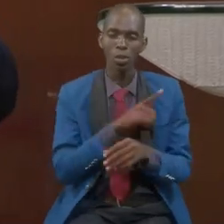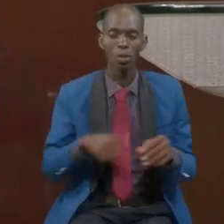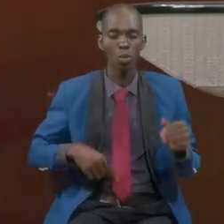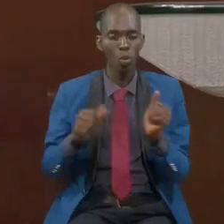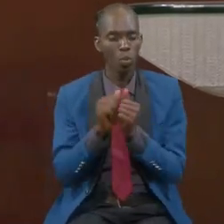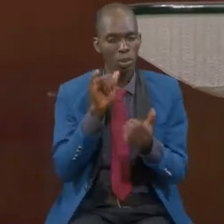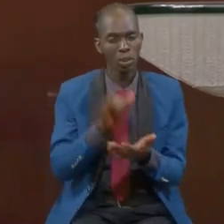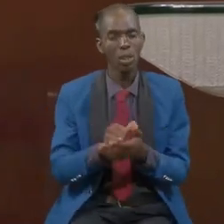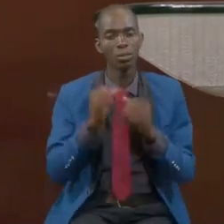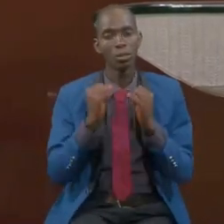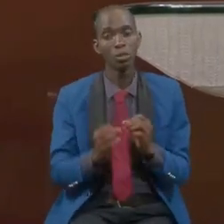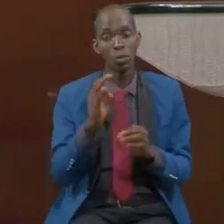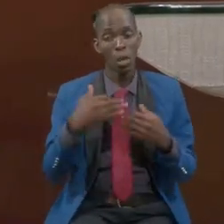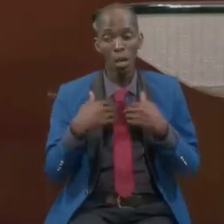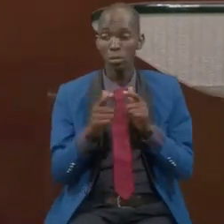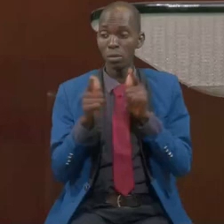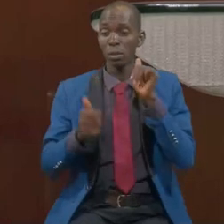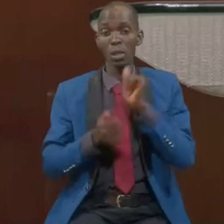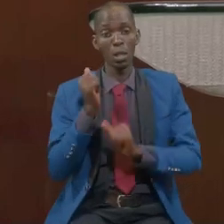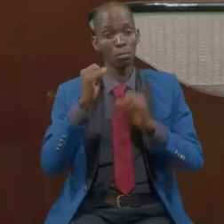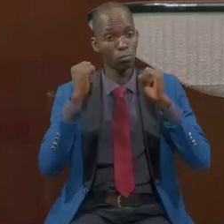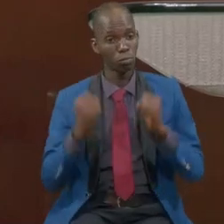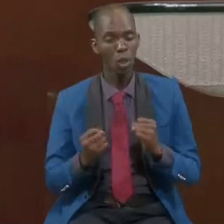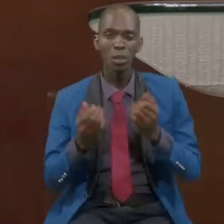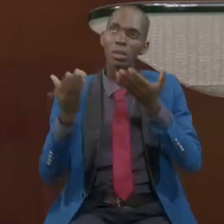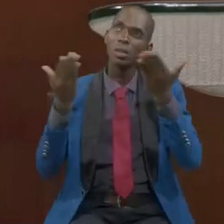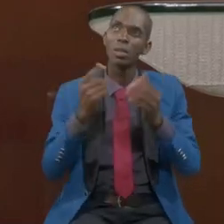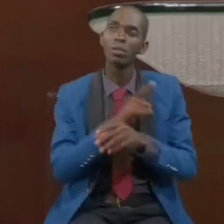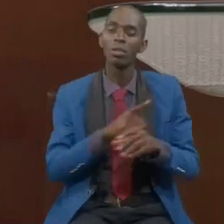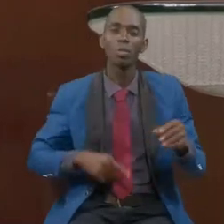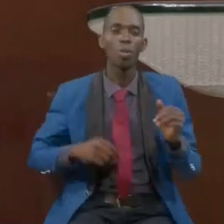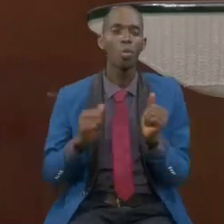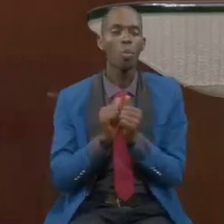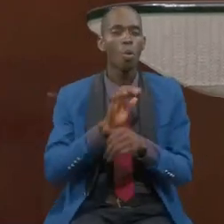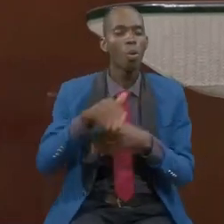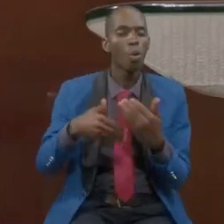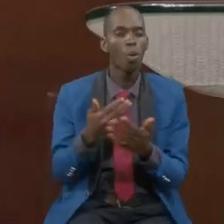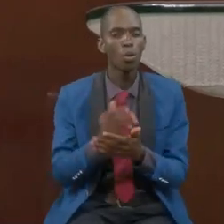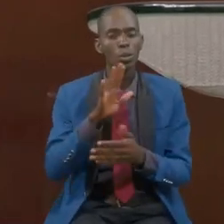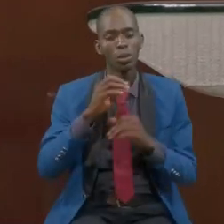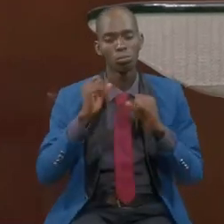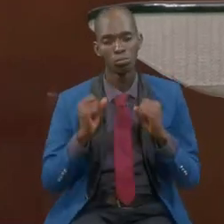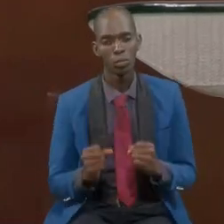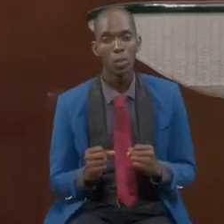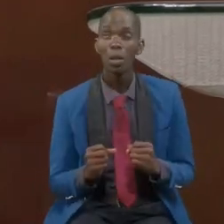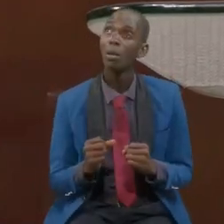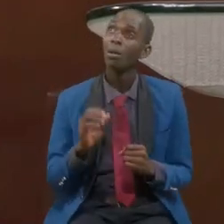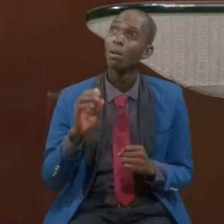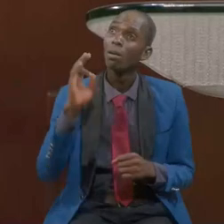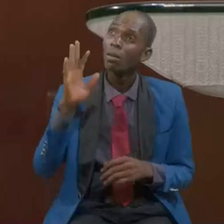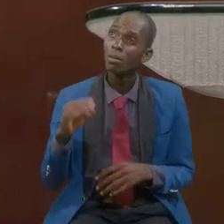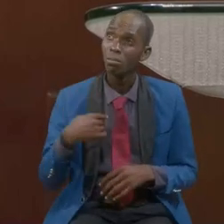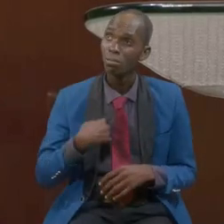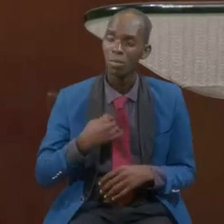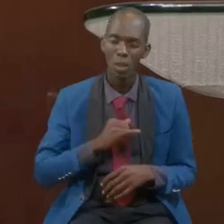force-là. Sers-le de toute ta force. Si tu as une plus grande force, sers-le de toute ta force. Pasteur,